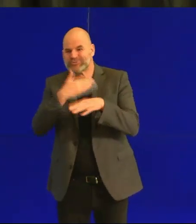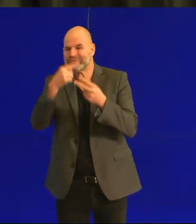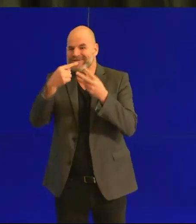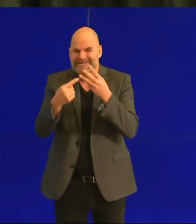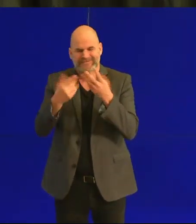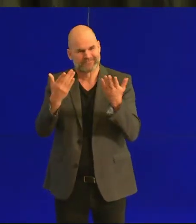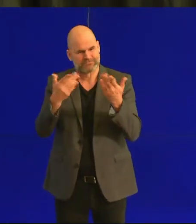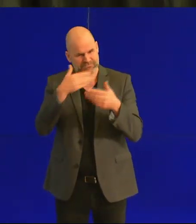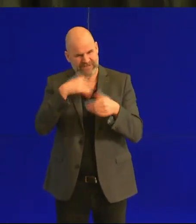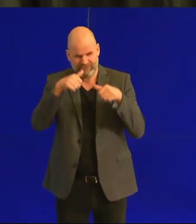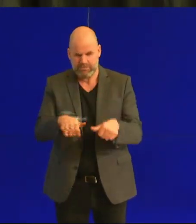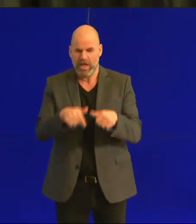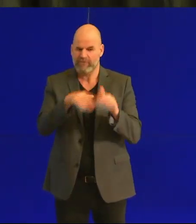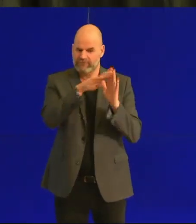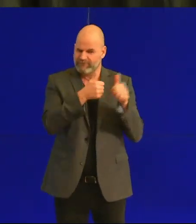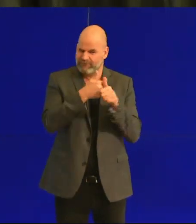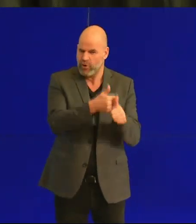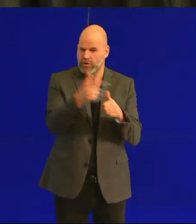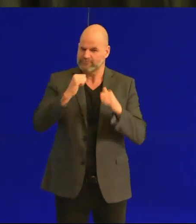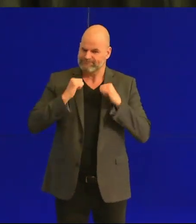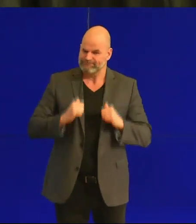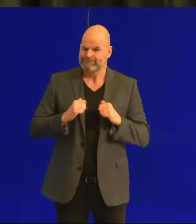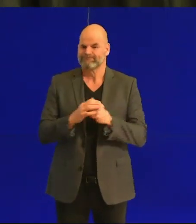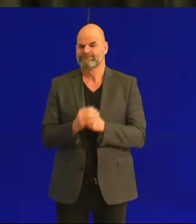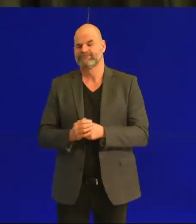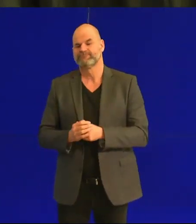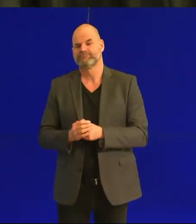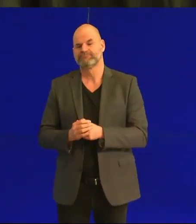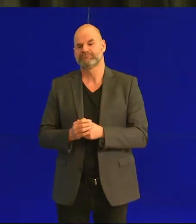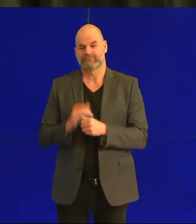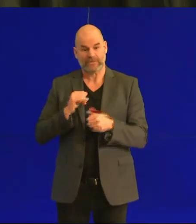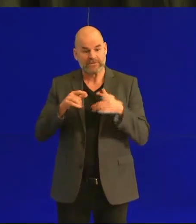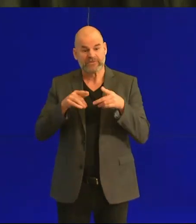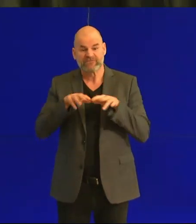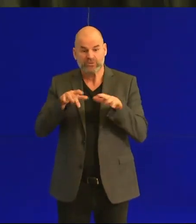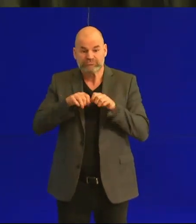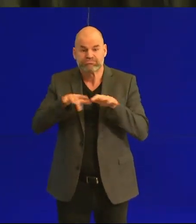s d it there is it on a mal